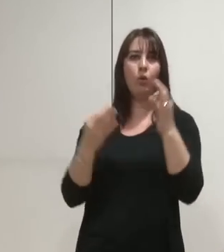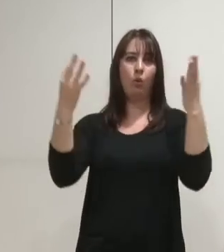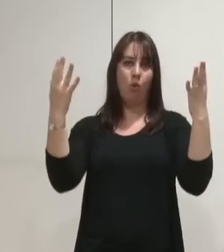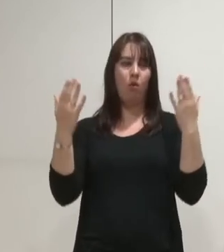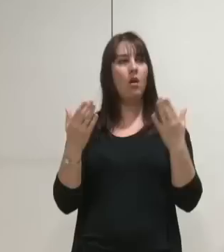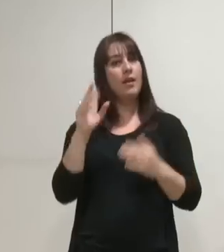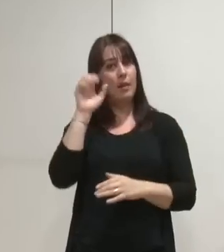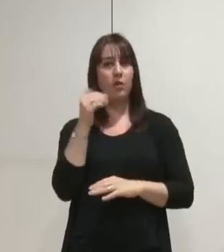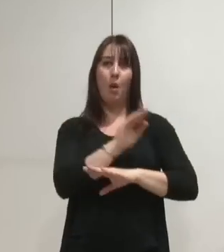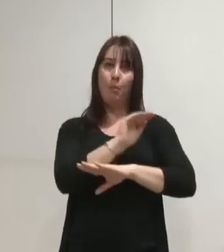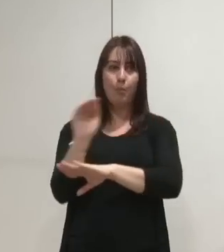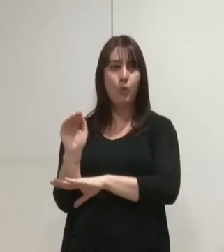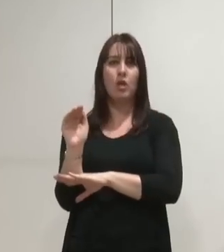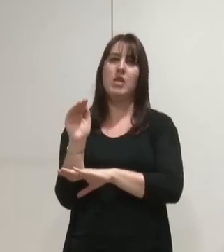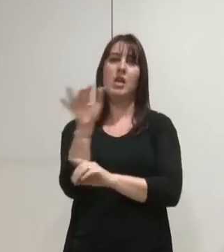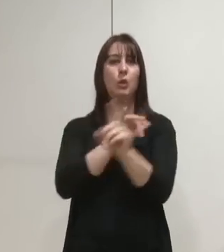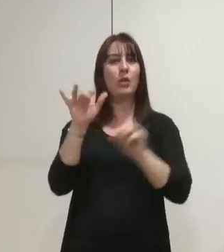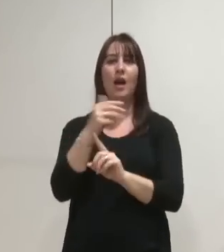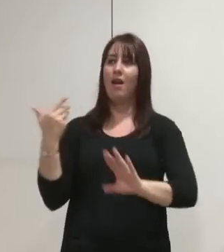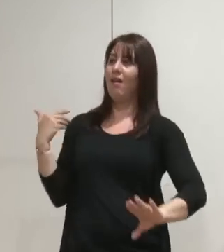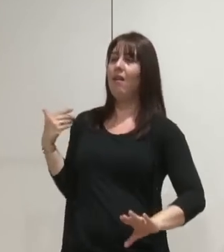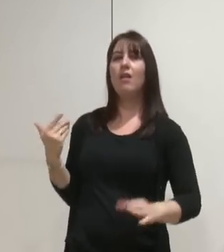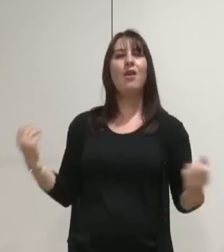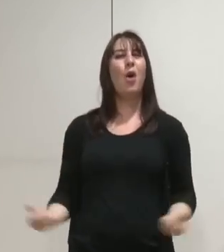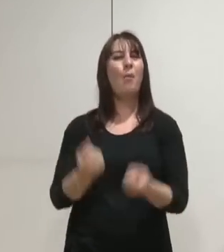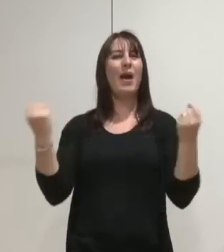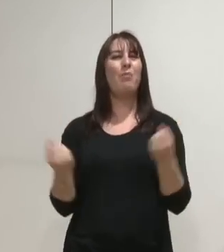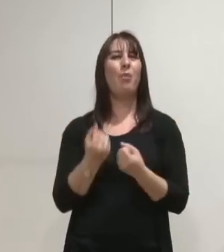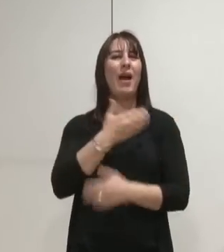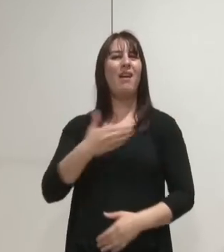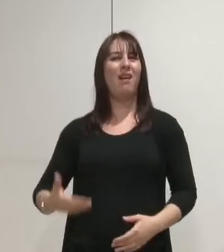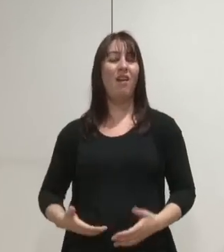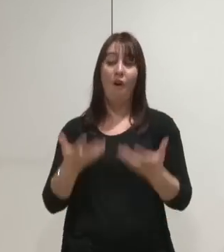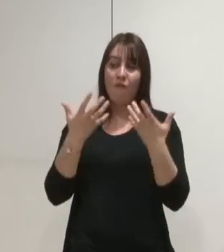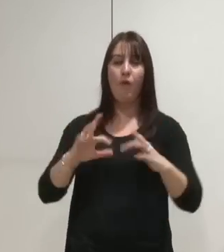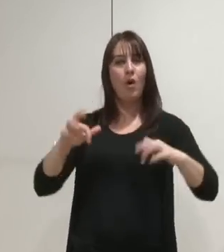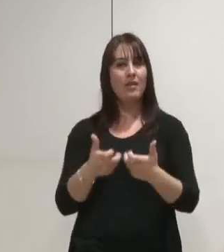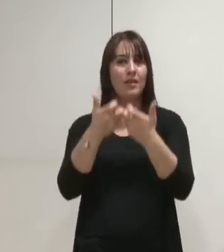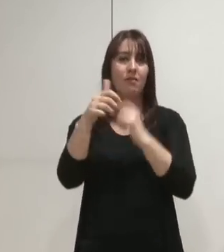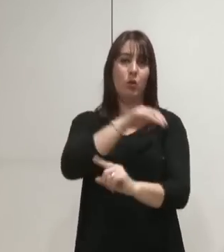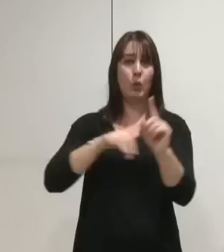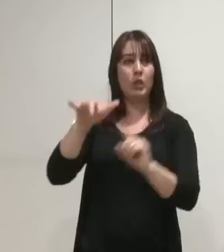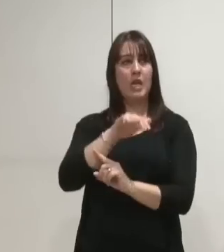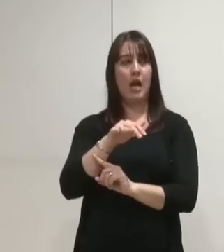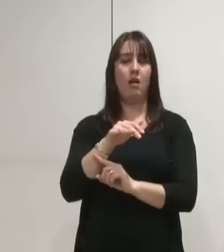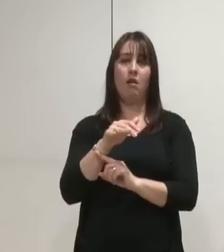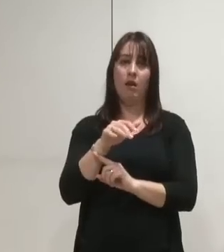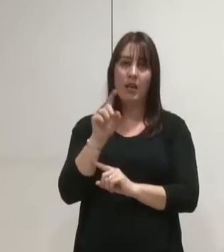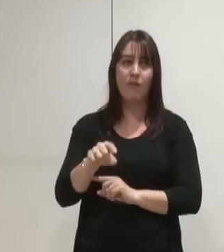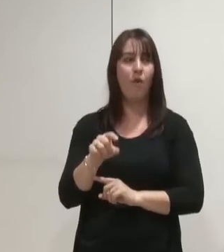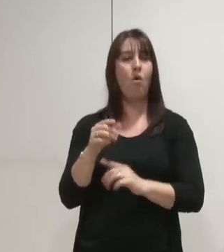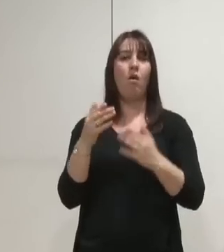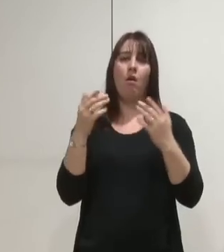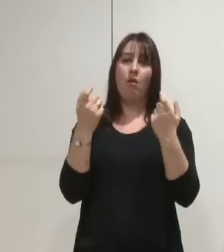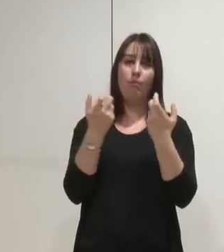bouclier social comme nous l'avons dit dans la campagne avec les projets de tarification sociale et progressive sur